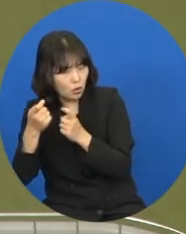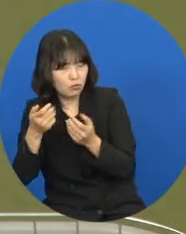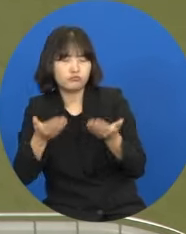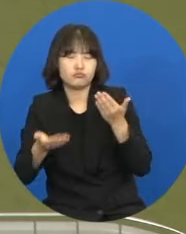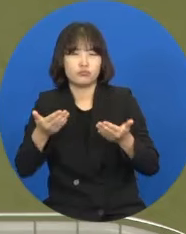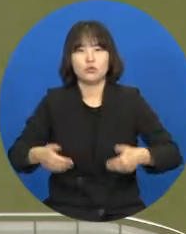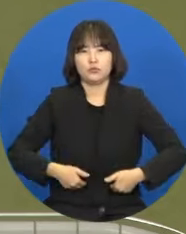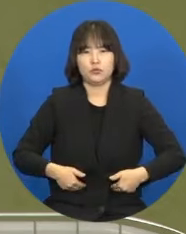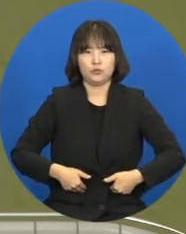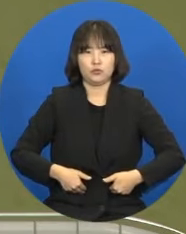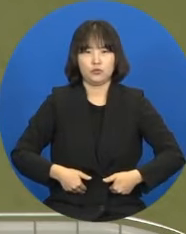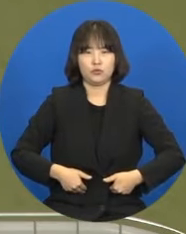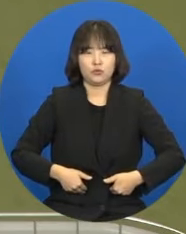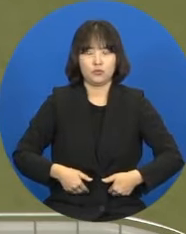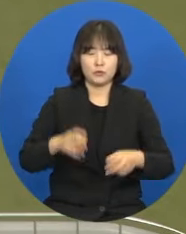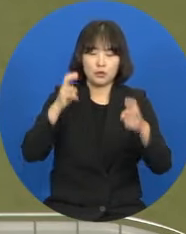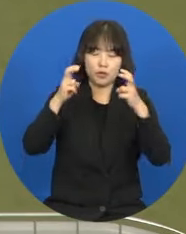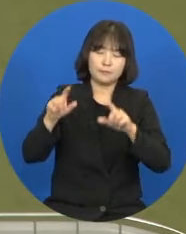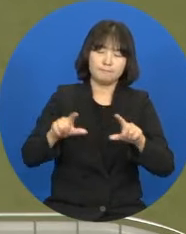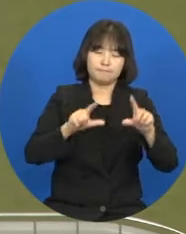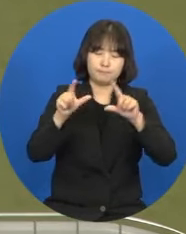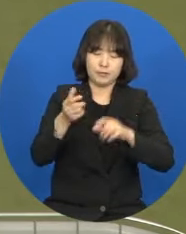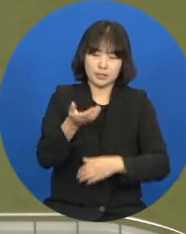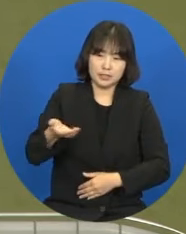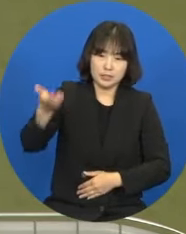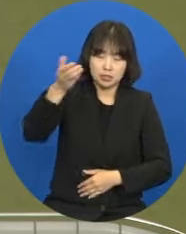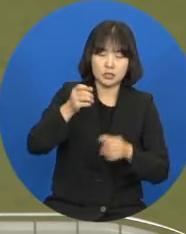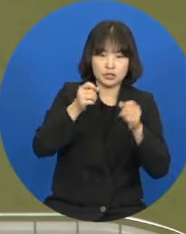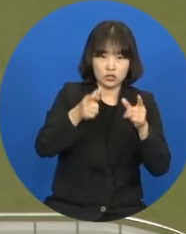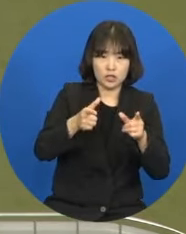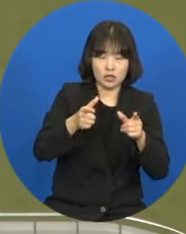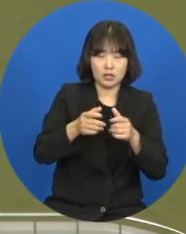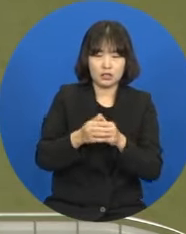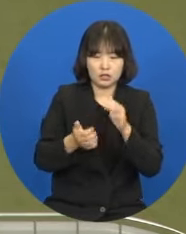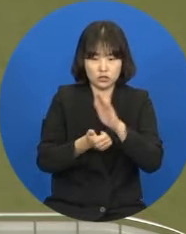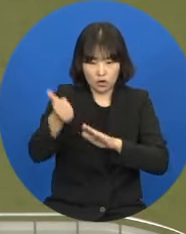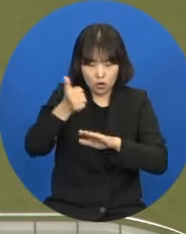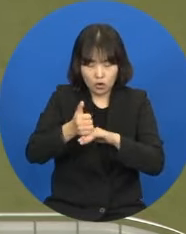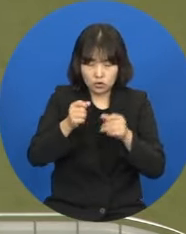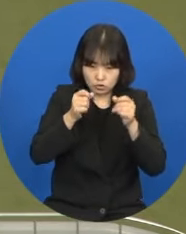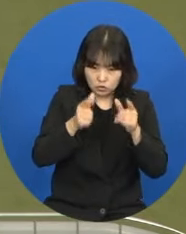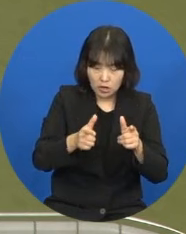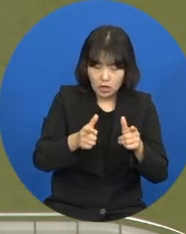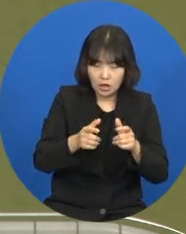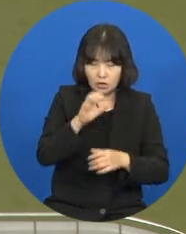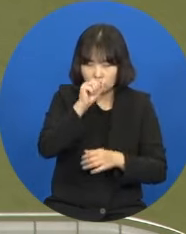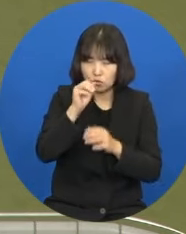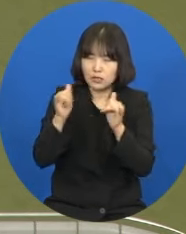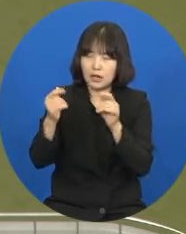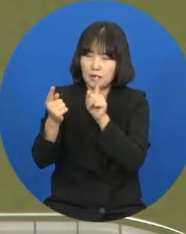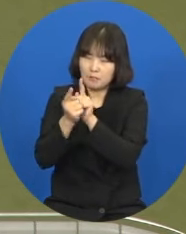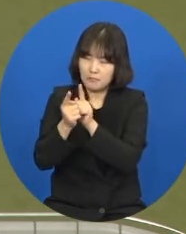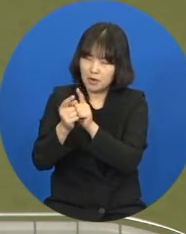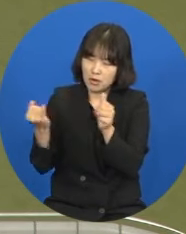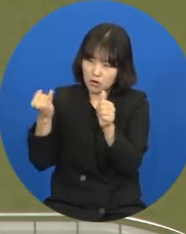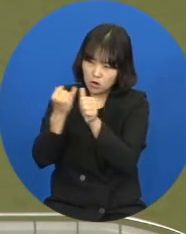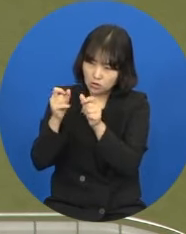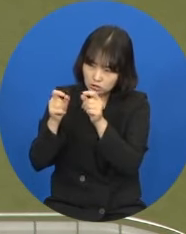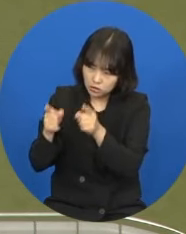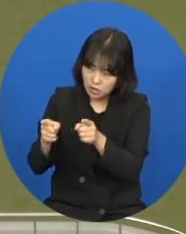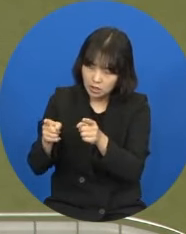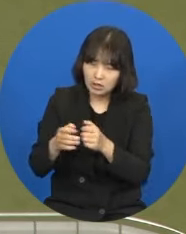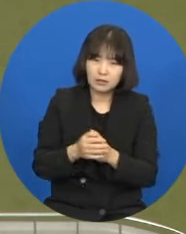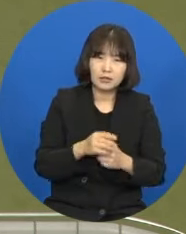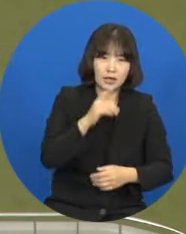직장생활 하시다 보면 승진할 기회가 있고요 성공할 기회 돈을 벌 기회 좋은 사람을 만나 결혼할 기회 악을